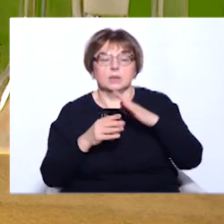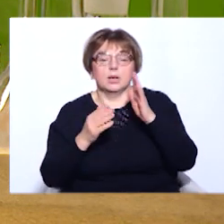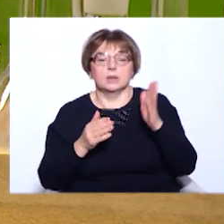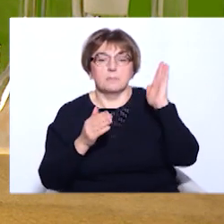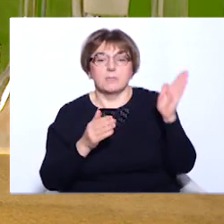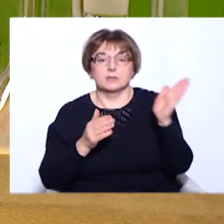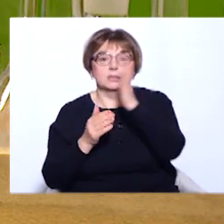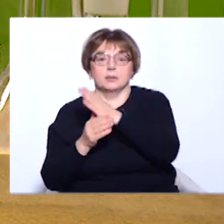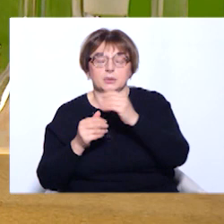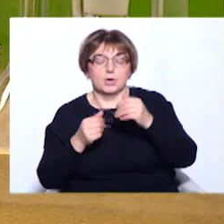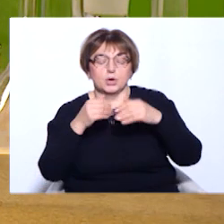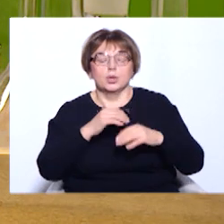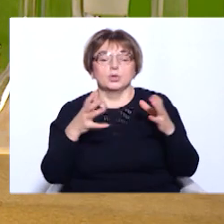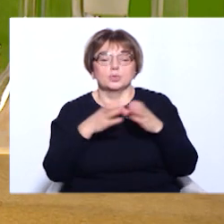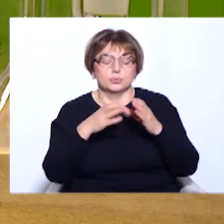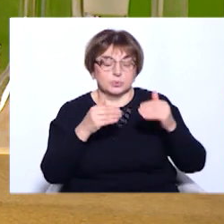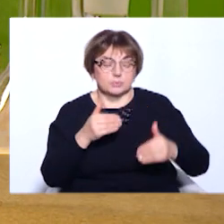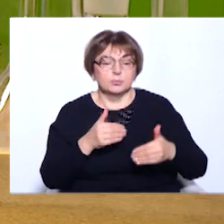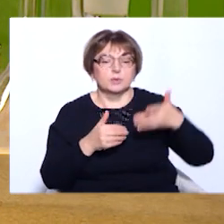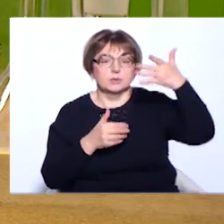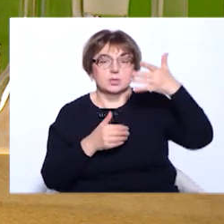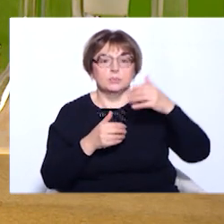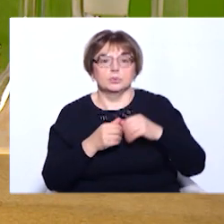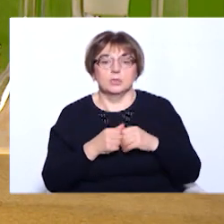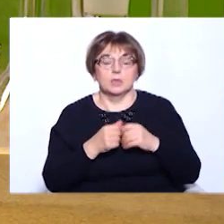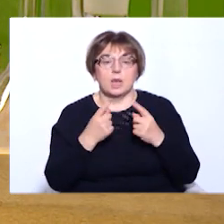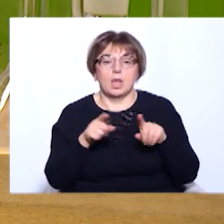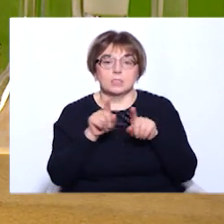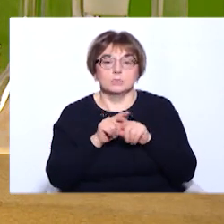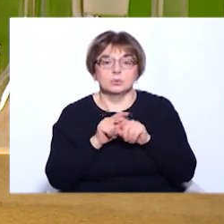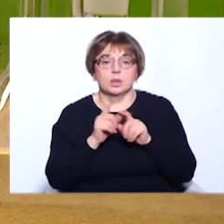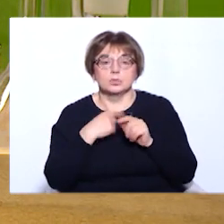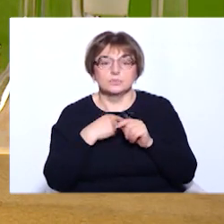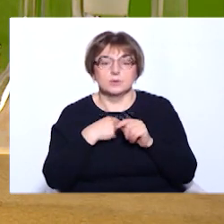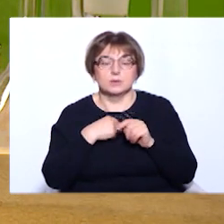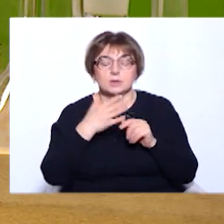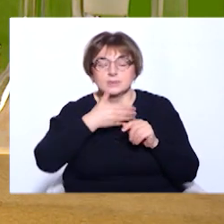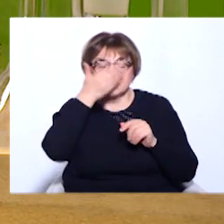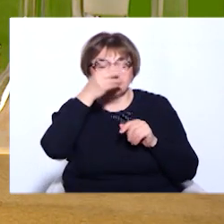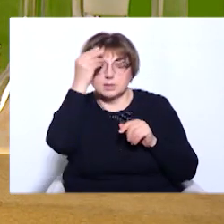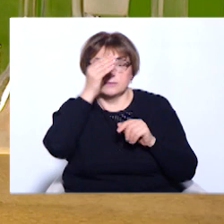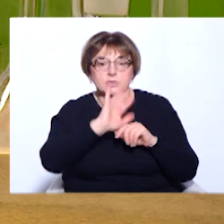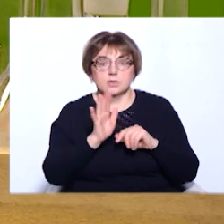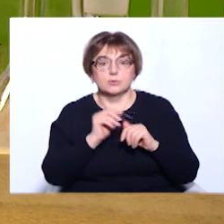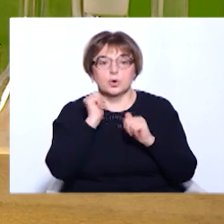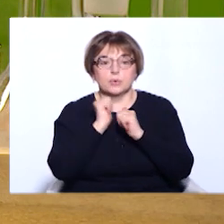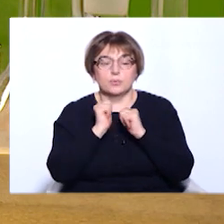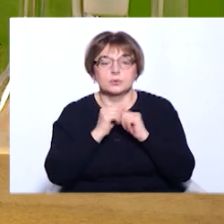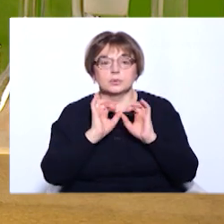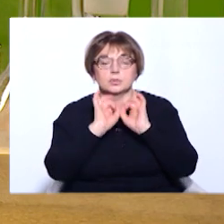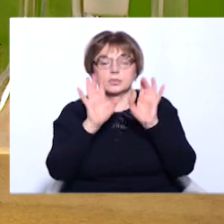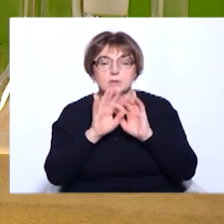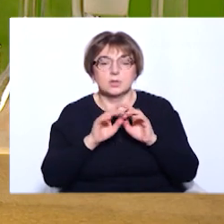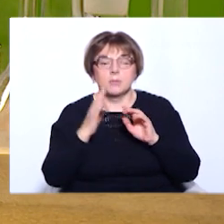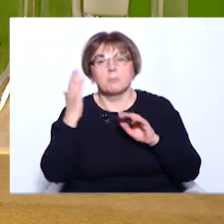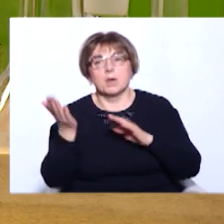მარჯვნივ და ჯგუფში გაძლიერება ხდება ქვემოდან ზემოთ. ანუ ჩვენ არ დავიზეპიროთ ყოველთვის გიჭირთ ხოლმე რომ